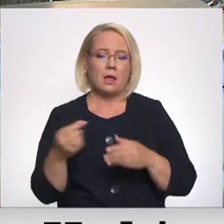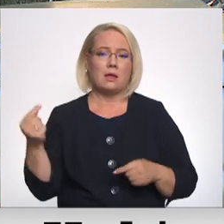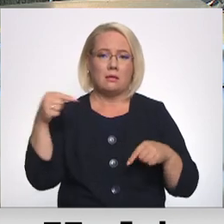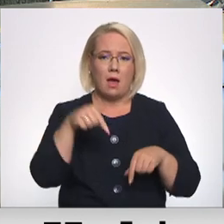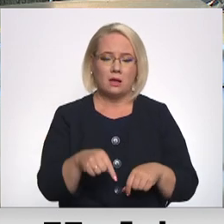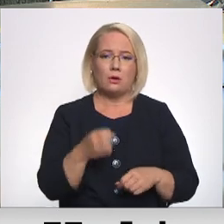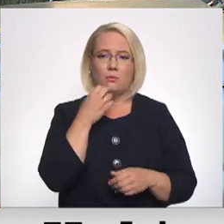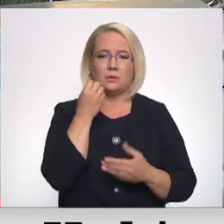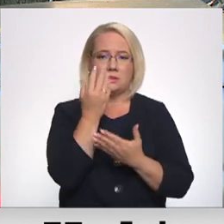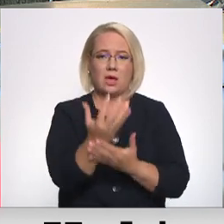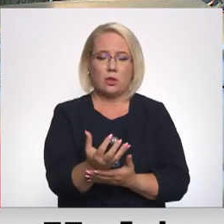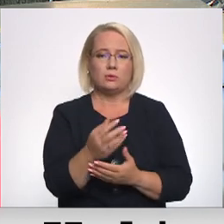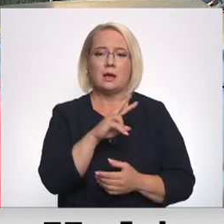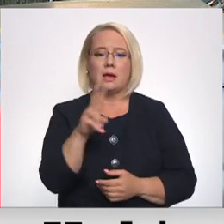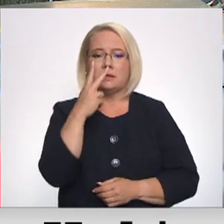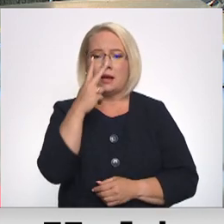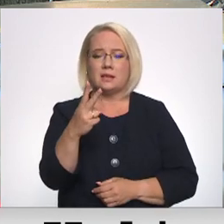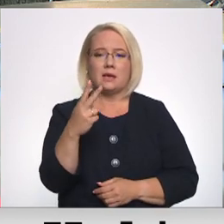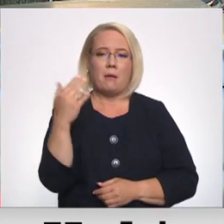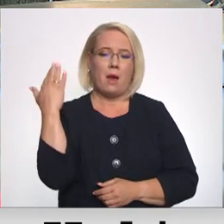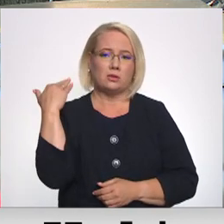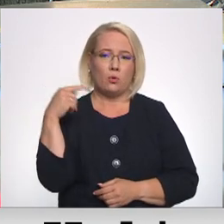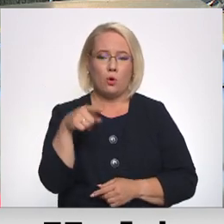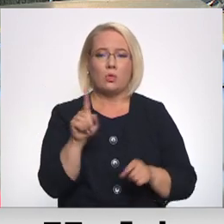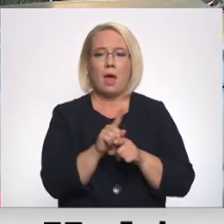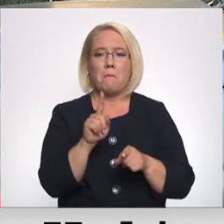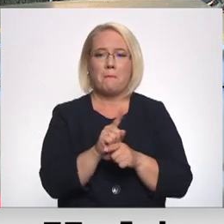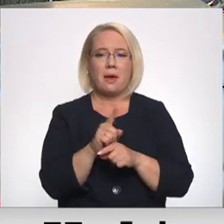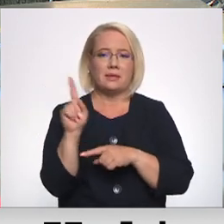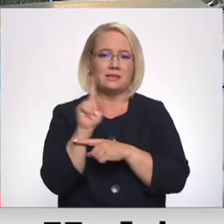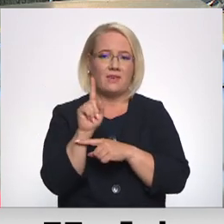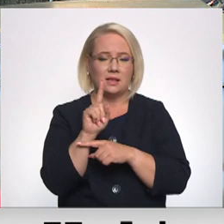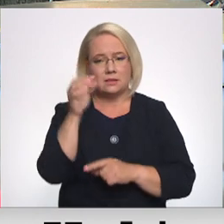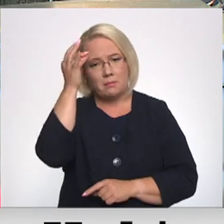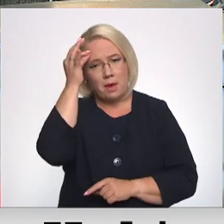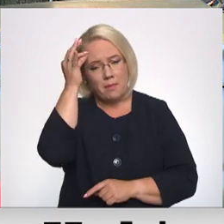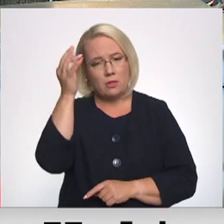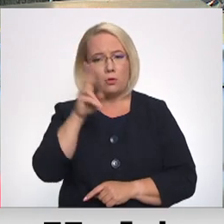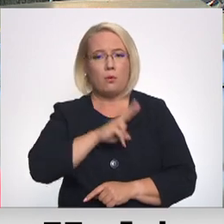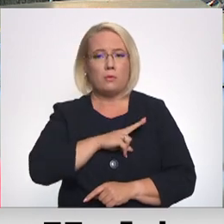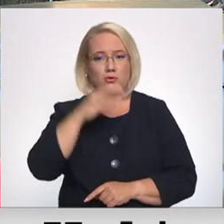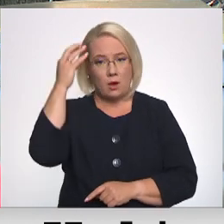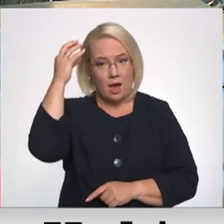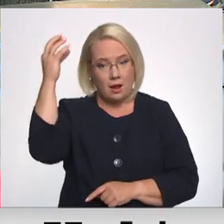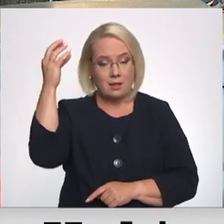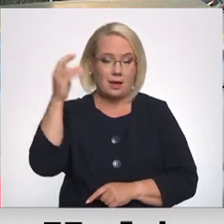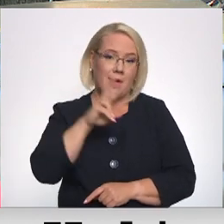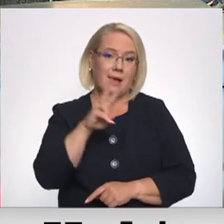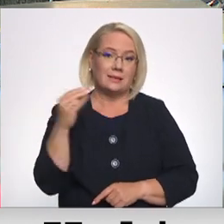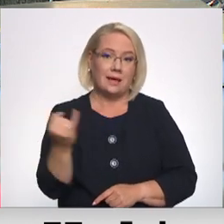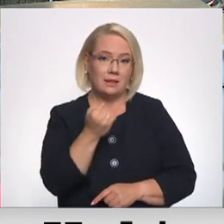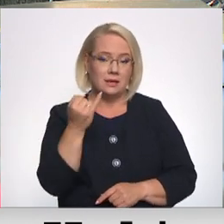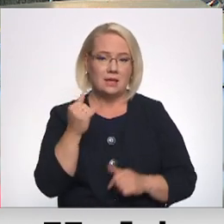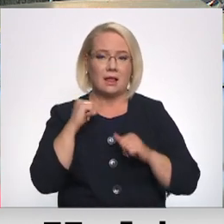šurp un atstāja ziedus, kas redzam man aiz muguras un tāpat sveces, pieminot aizgājušo karalieni. Un kas ir interesanti,